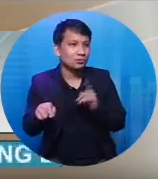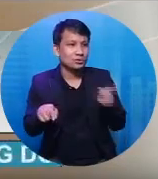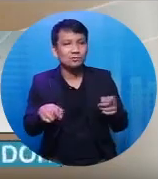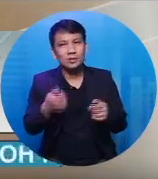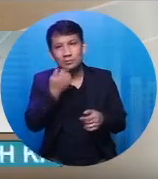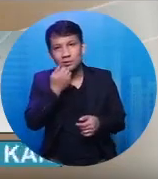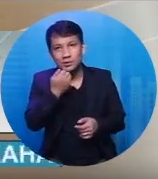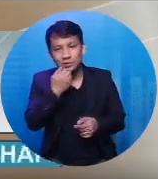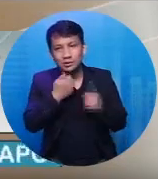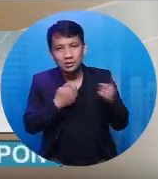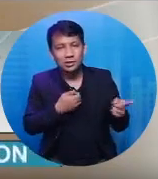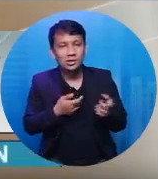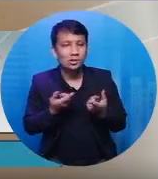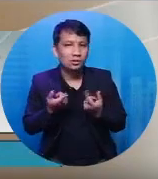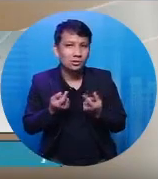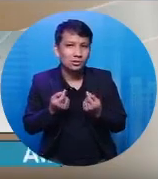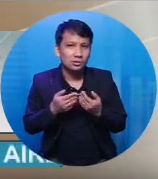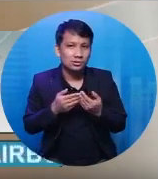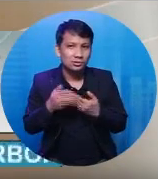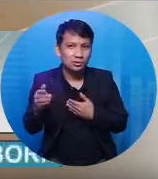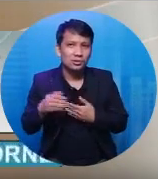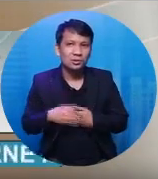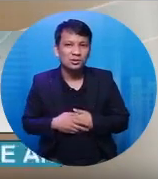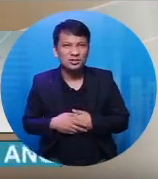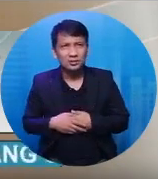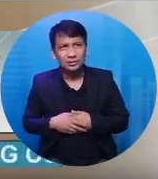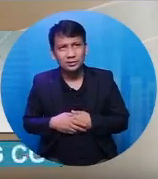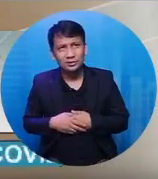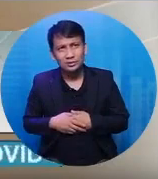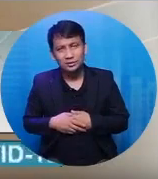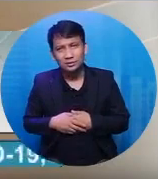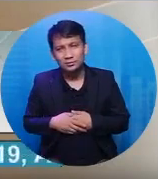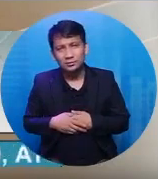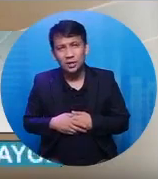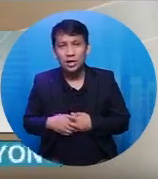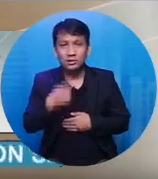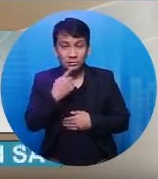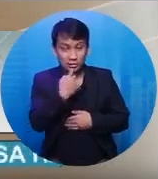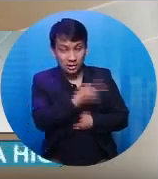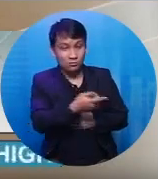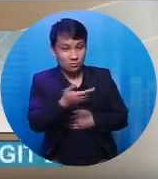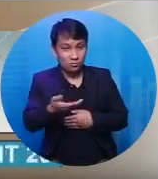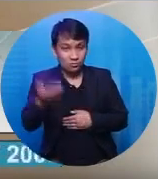akin. Sinabi ko na sa'yo noon. Sinabi ko na sa'yo noon.